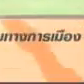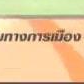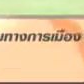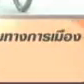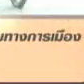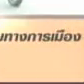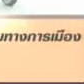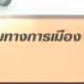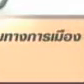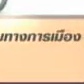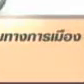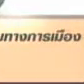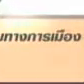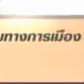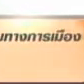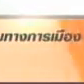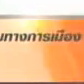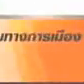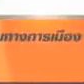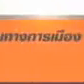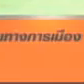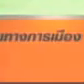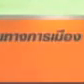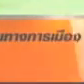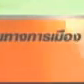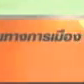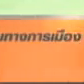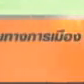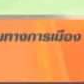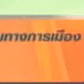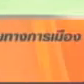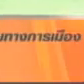ายของนอนค้างจัดเจ้าหน้าที่ดูแล24ชั่วโมง